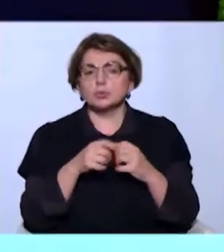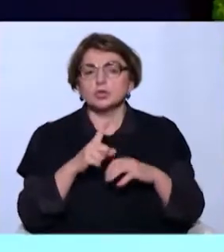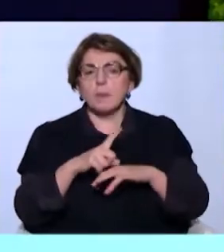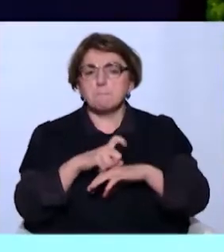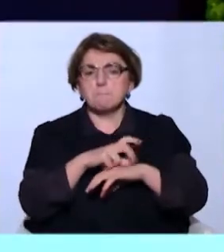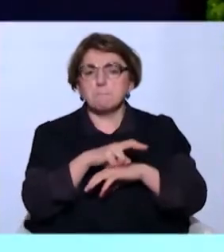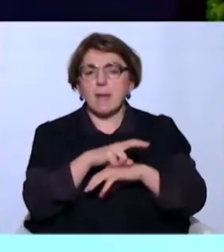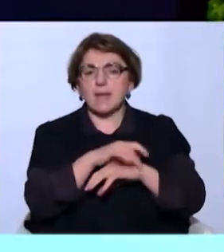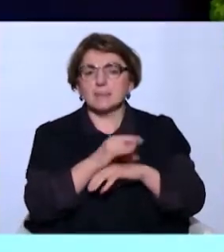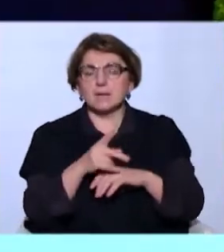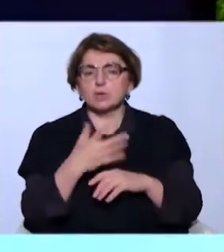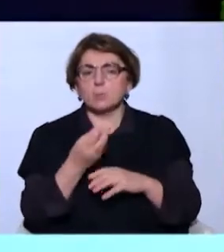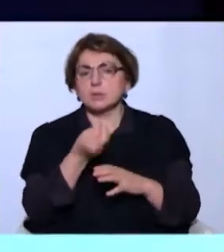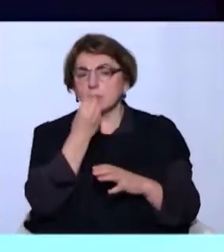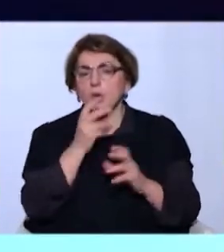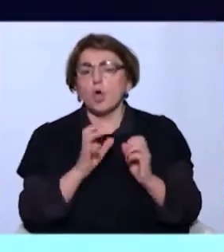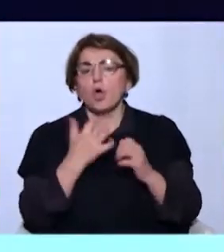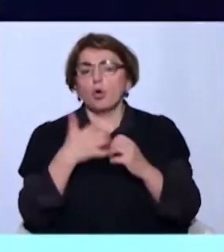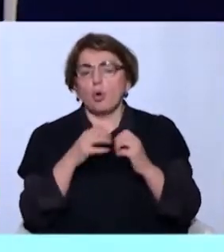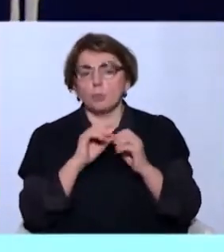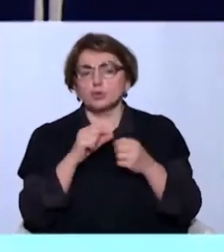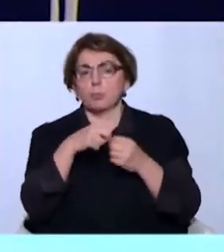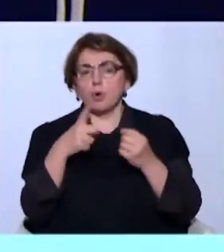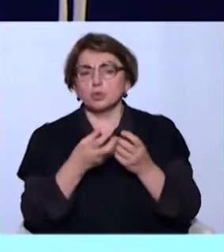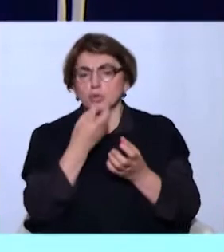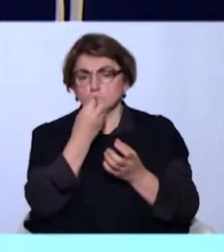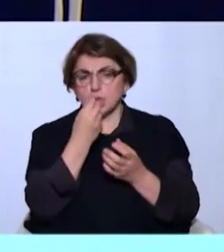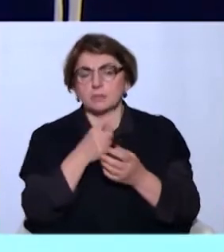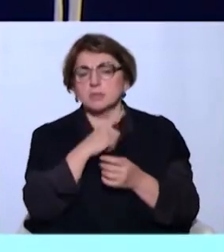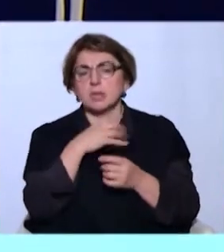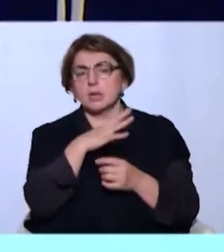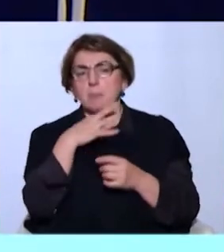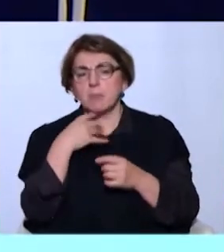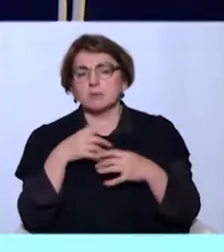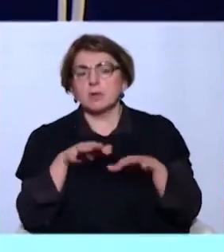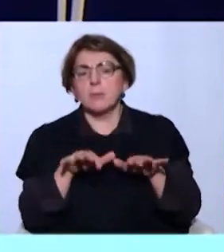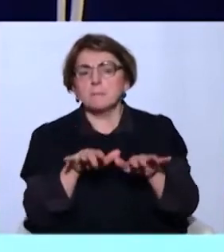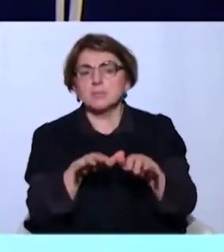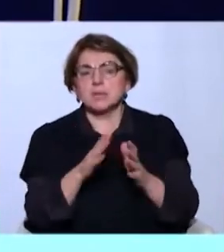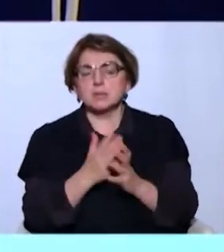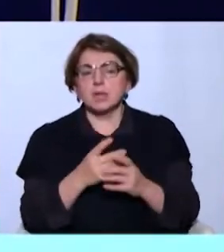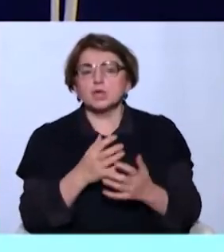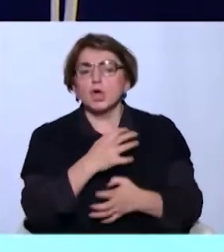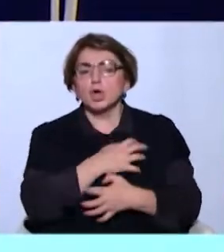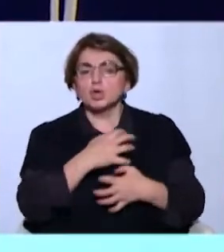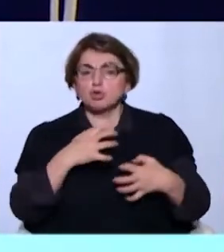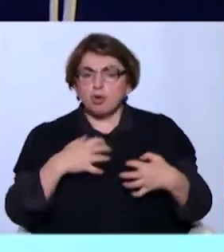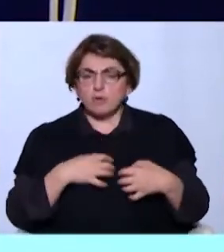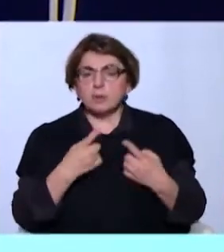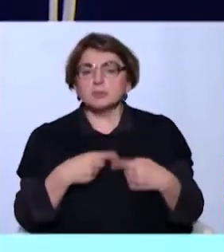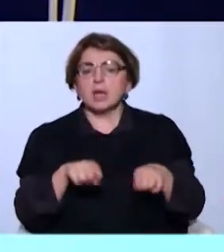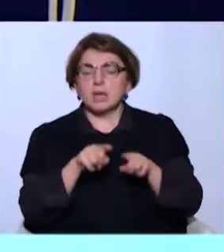რომლის მატლებიც იკვებებიან კომბოსტოს ფოთლით და ძალიან ბევრი მწერი არის ცხოველებისა და